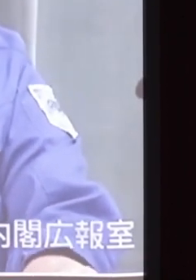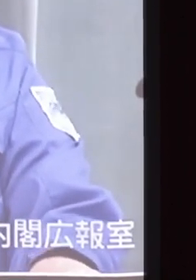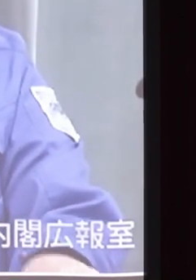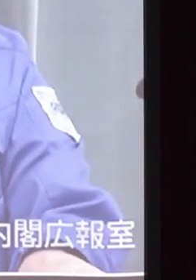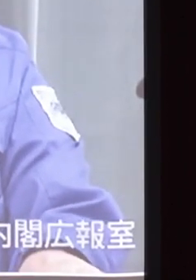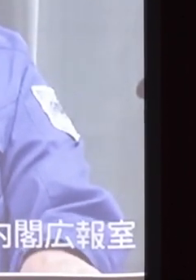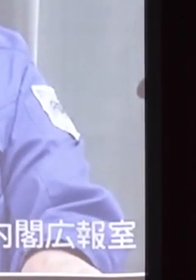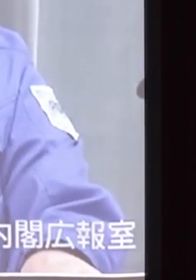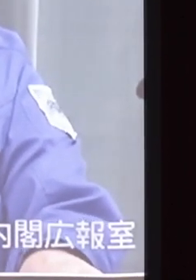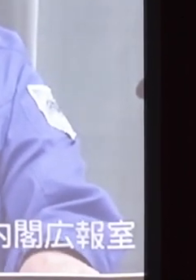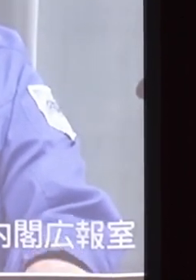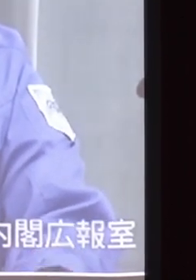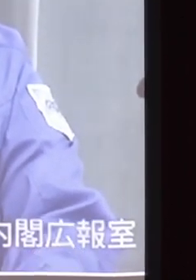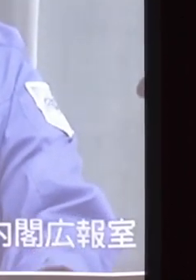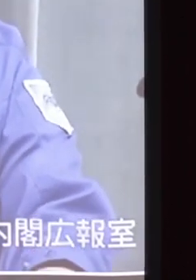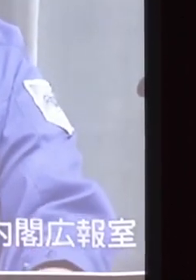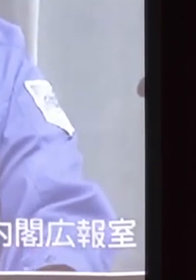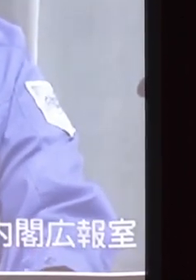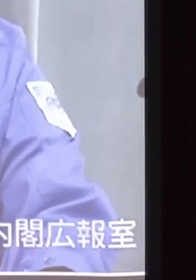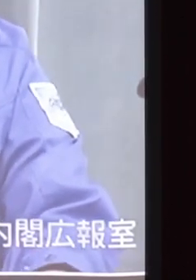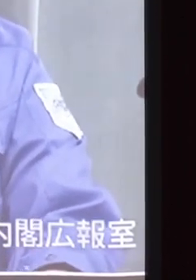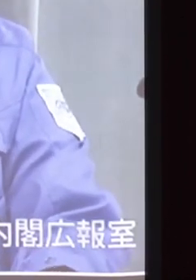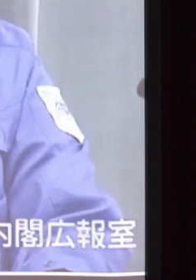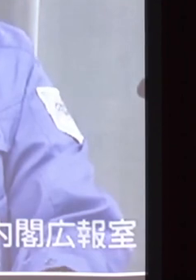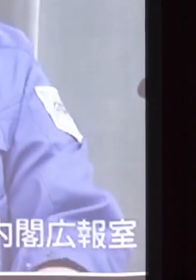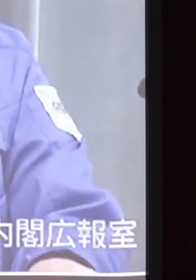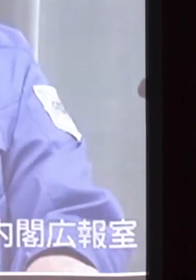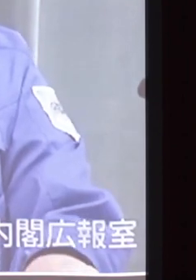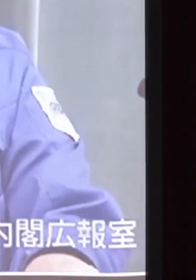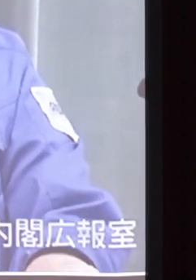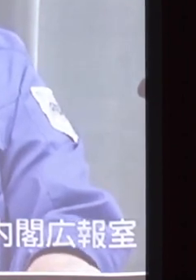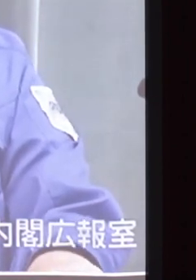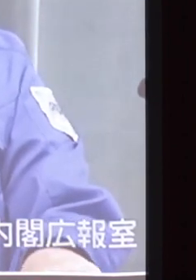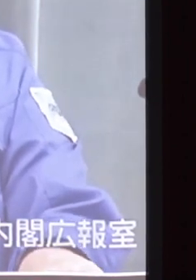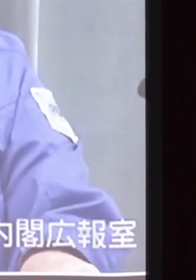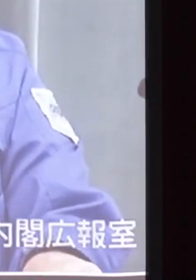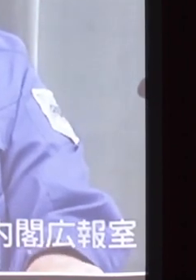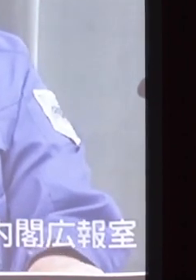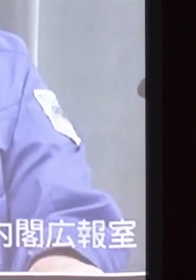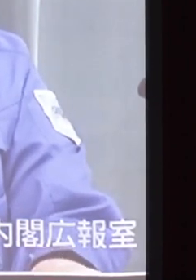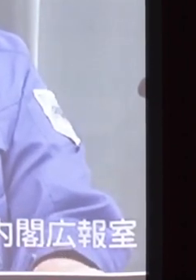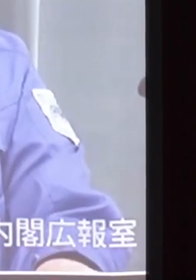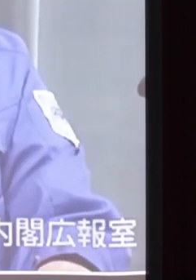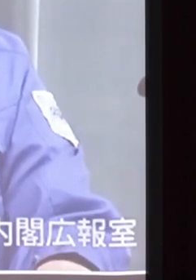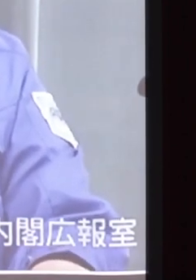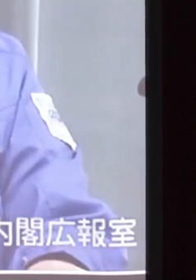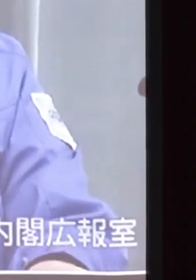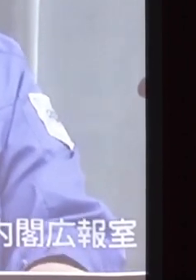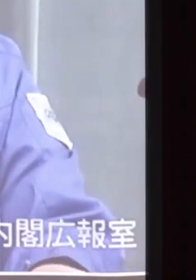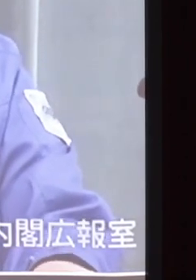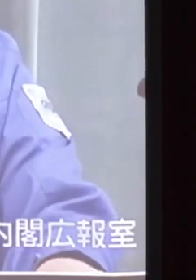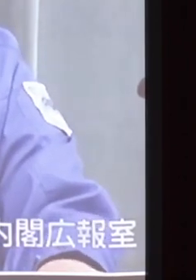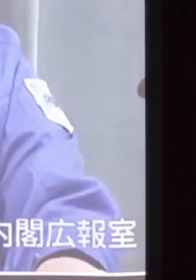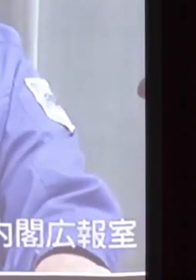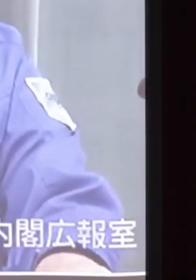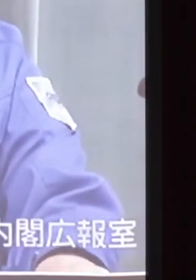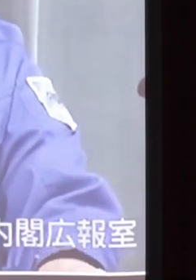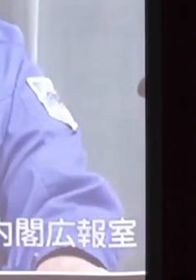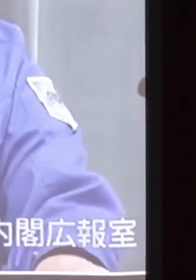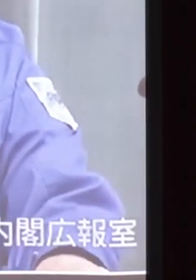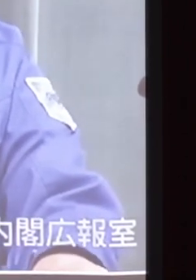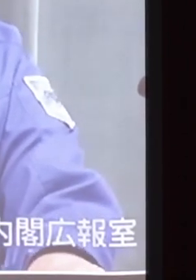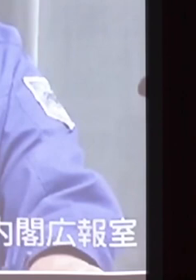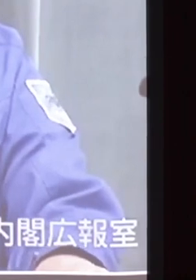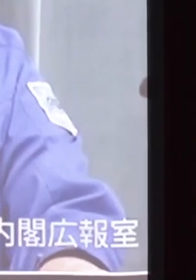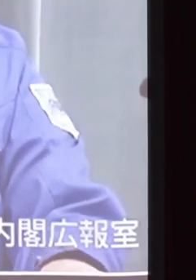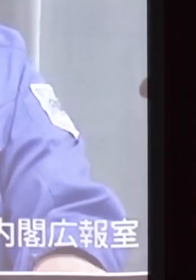舞いのメッセージや支援の申し出いただいており、日本政府として心から感謝をしたいと考えております。特